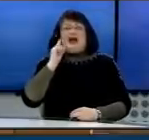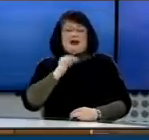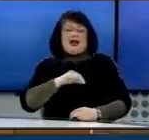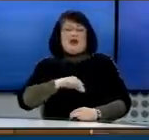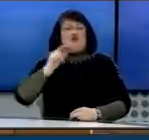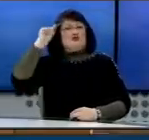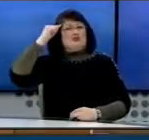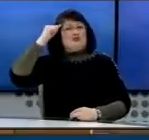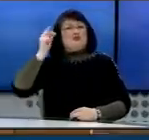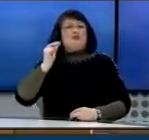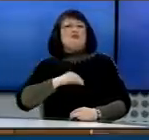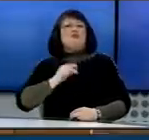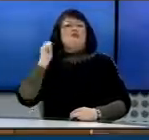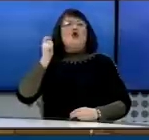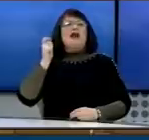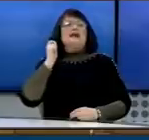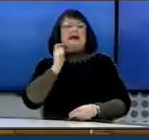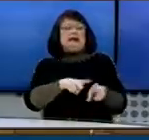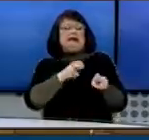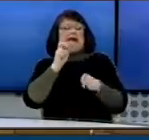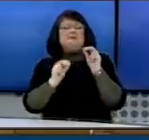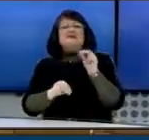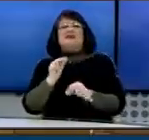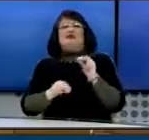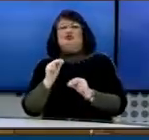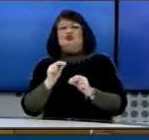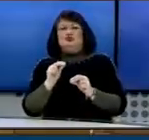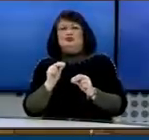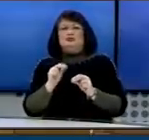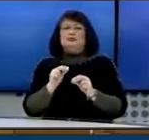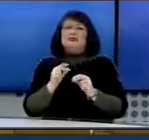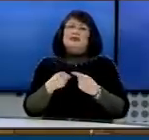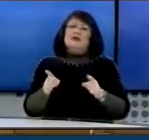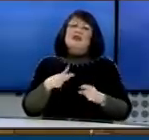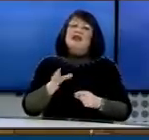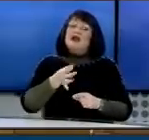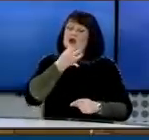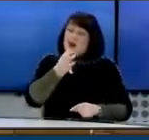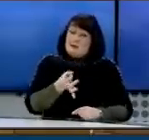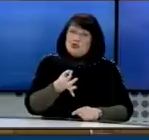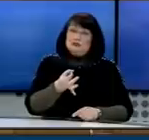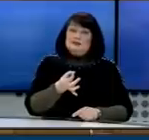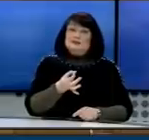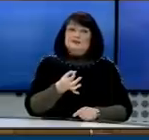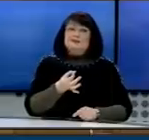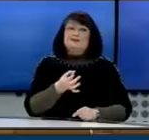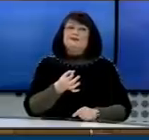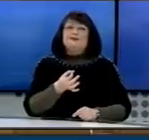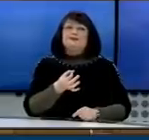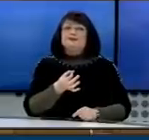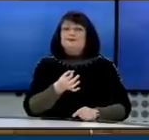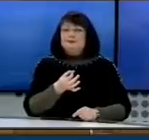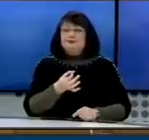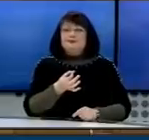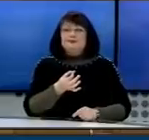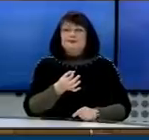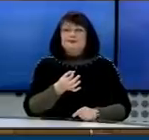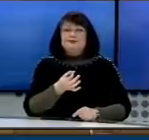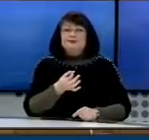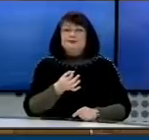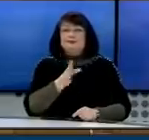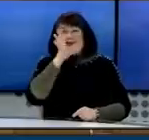κερδοσκοπία και για κομματικό γιουρούσι. Με άλλα λόγια, θέλω να αναδείξω πόσο